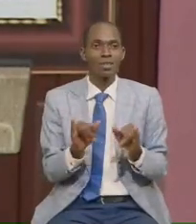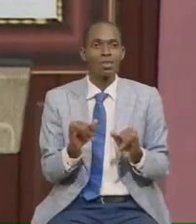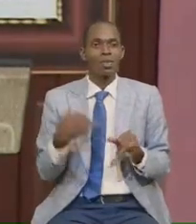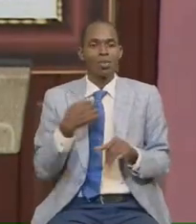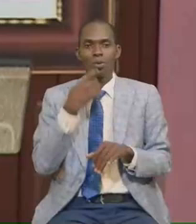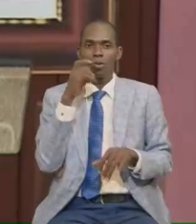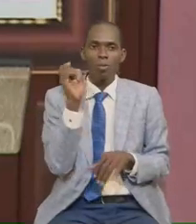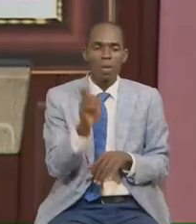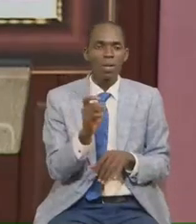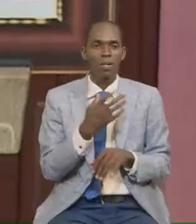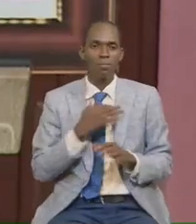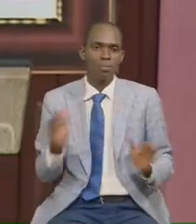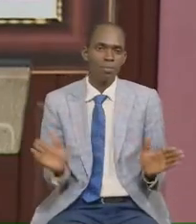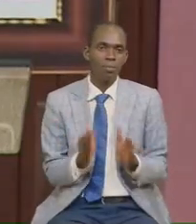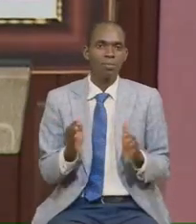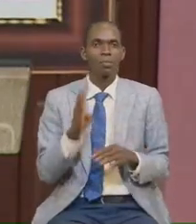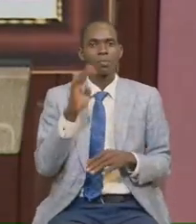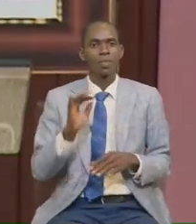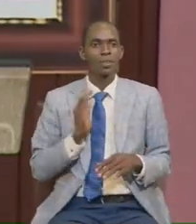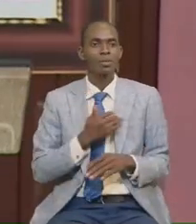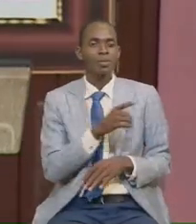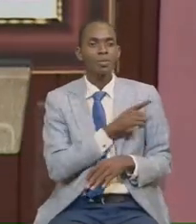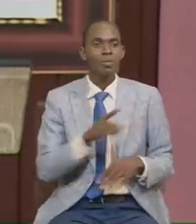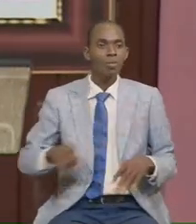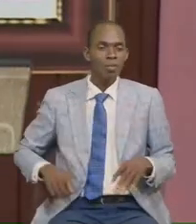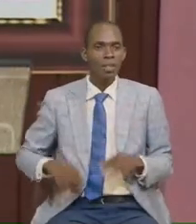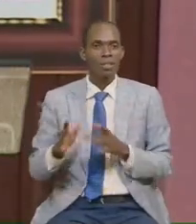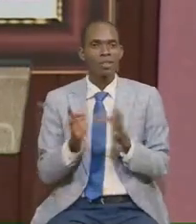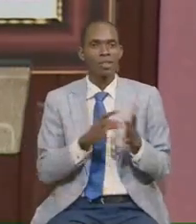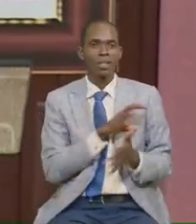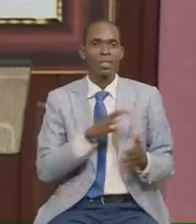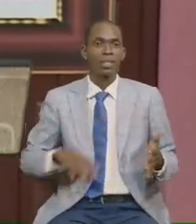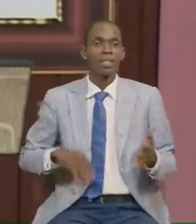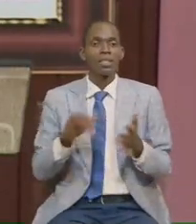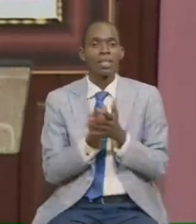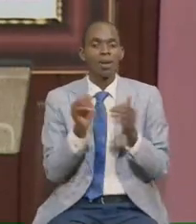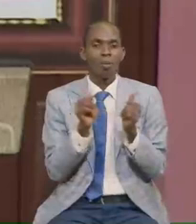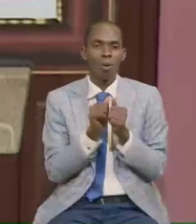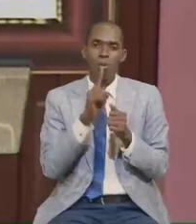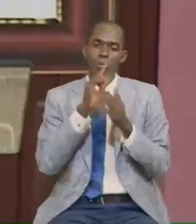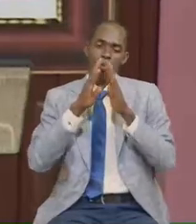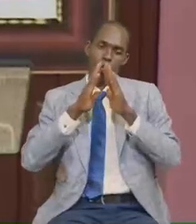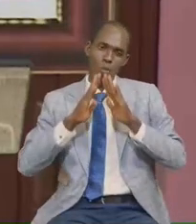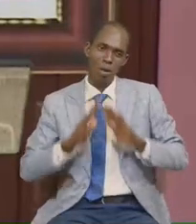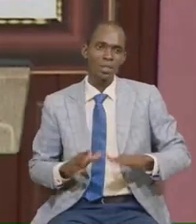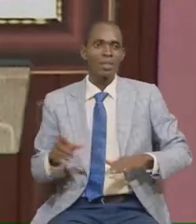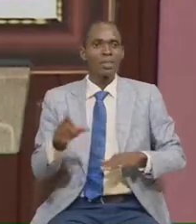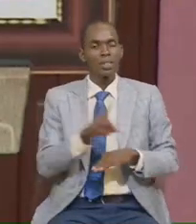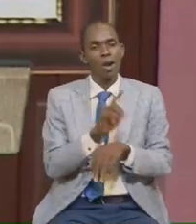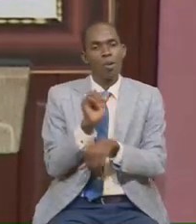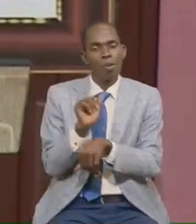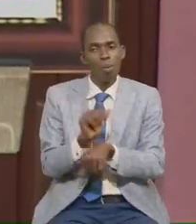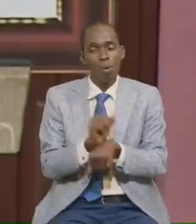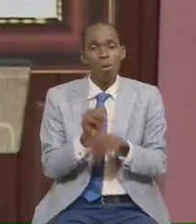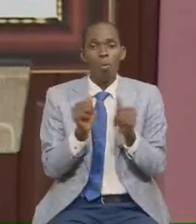à manger leur propre pain en travaillant paisiblement. En travaillant